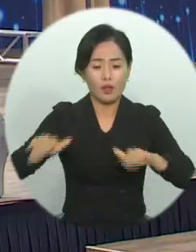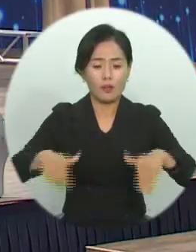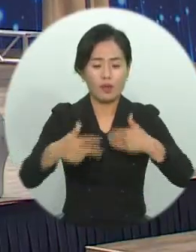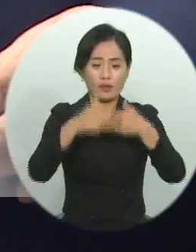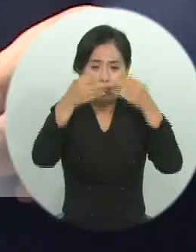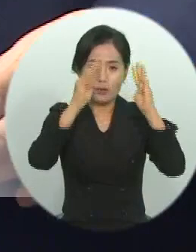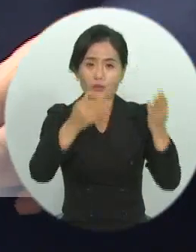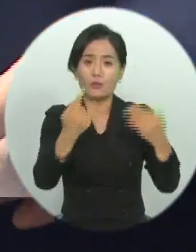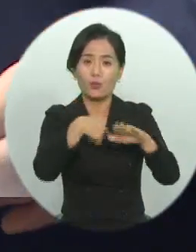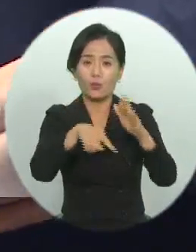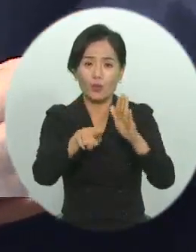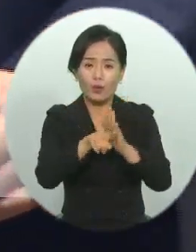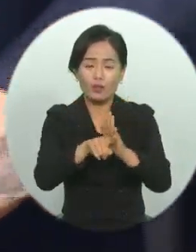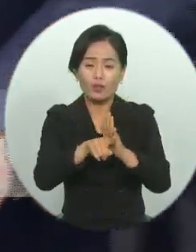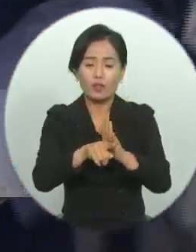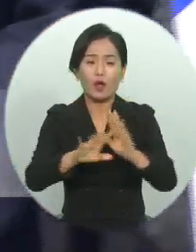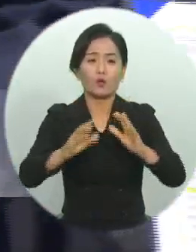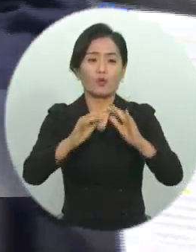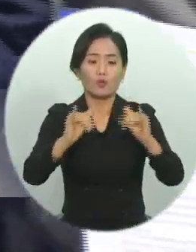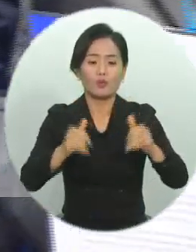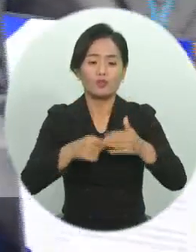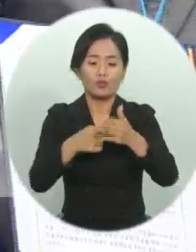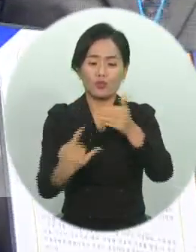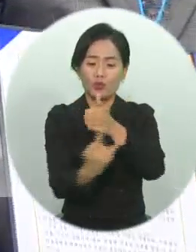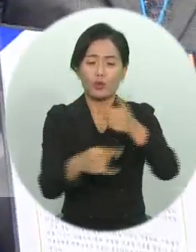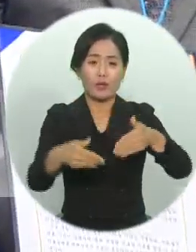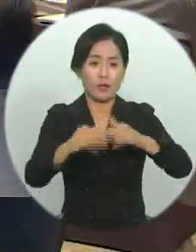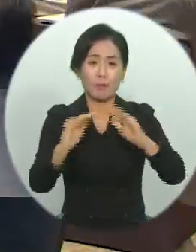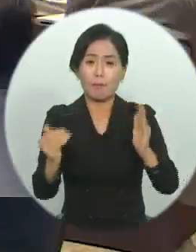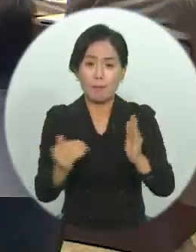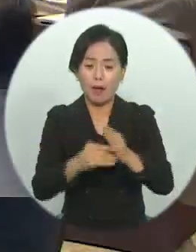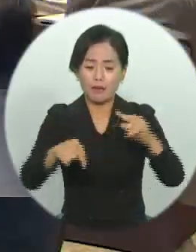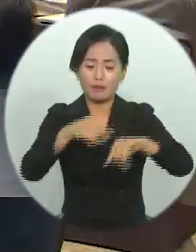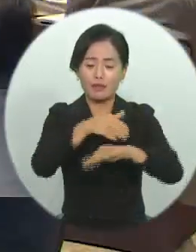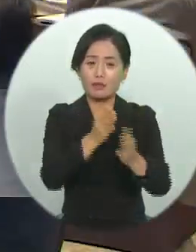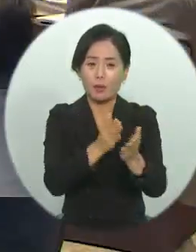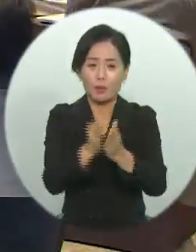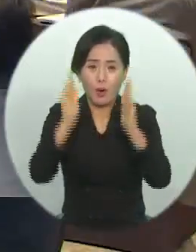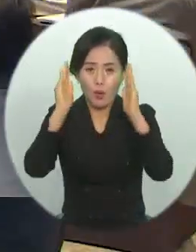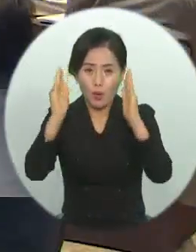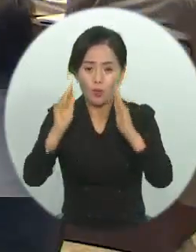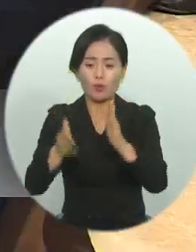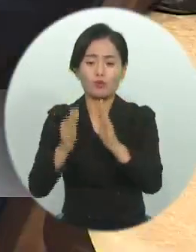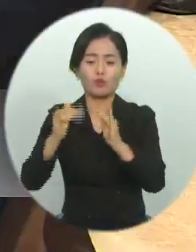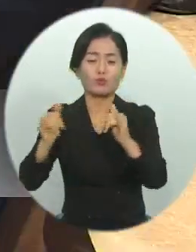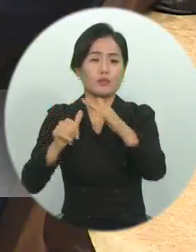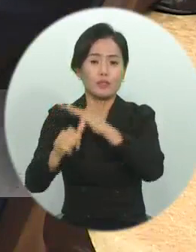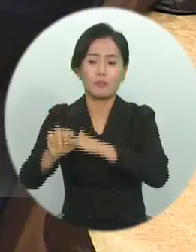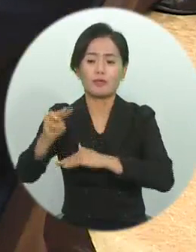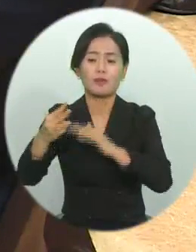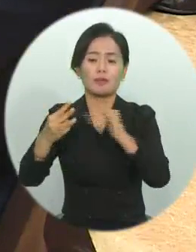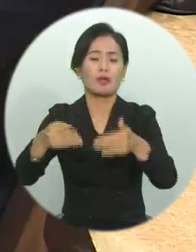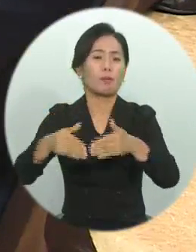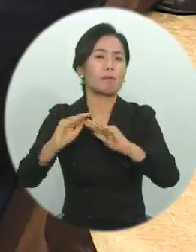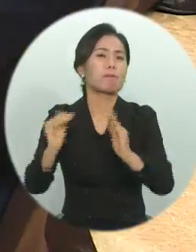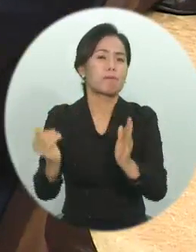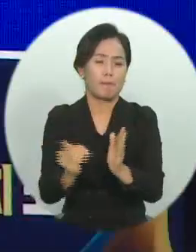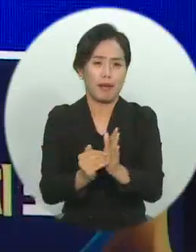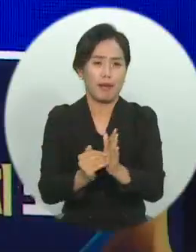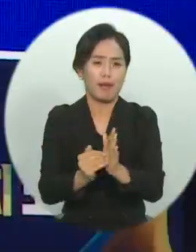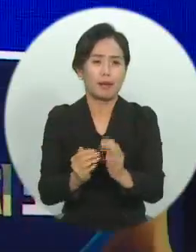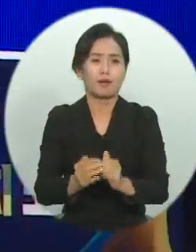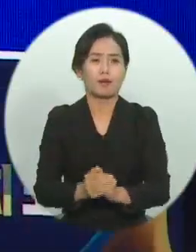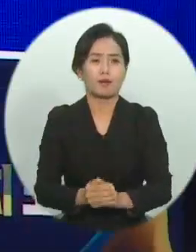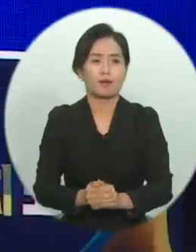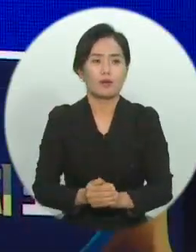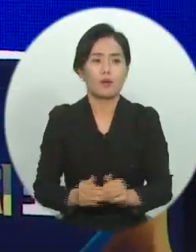의대 유치를 위한 범도민 추진위원회가 출범했습니다. 정책 전문가와 학계, 주민 대표 등 300명으로 구성됐습니다.